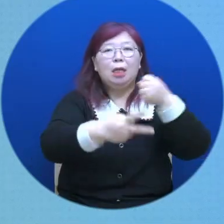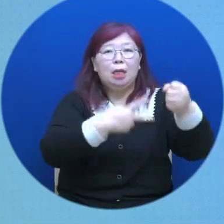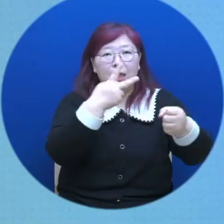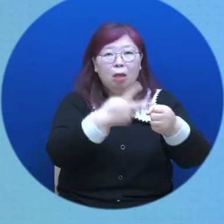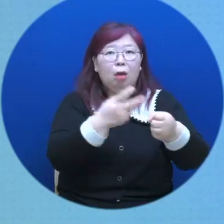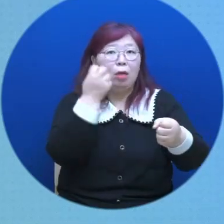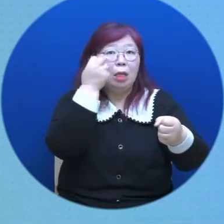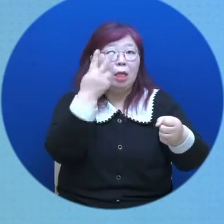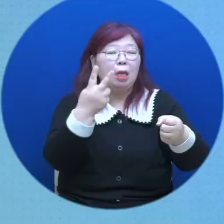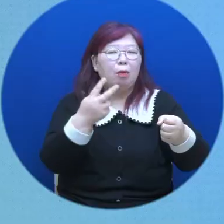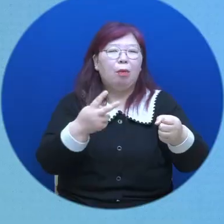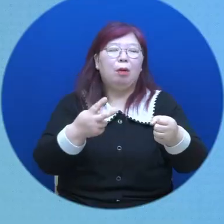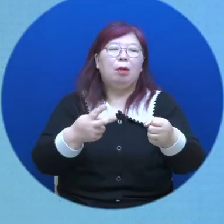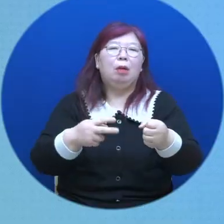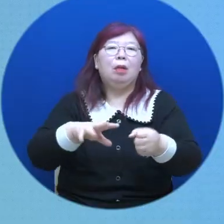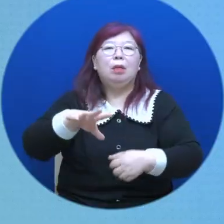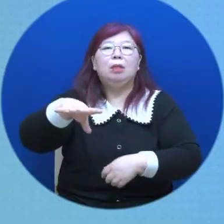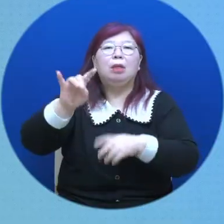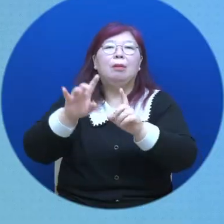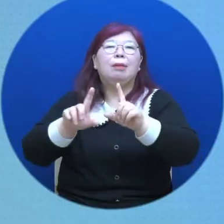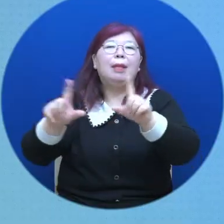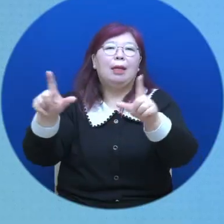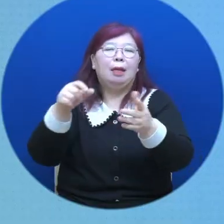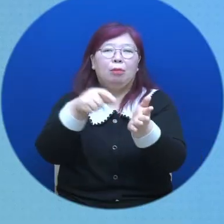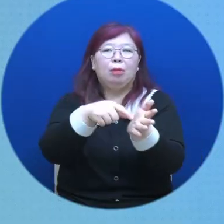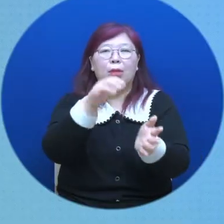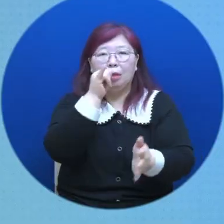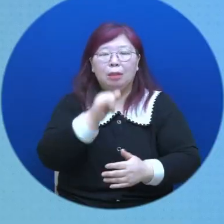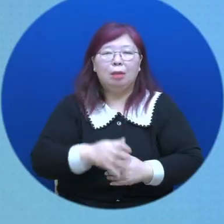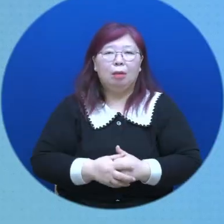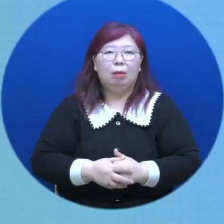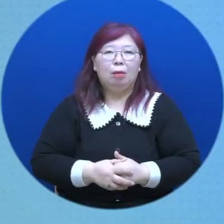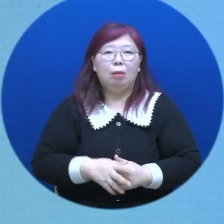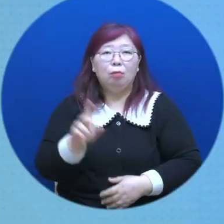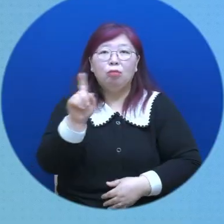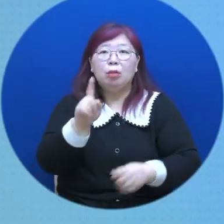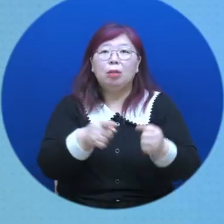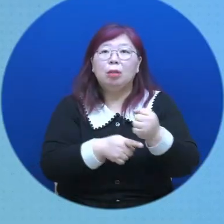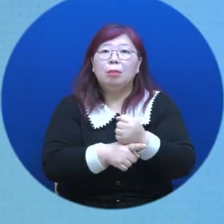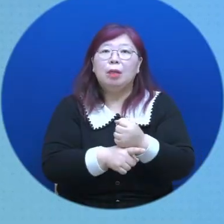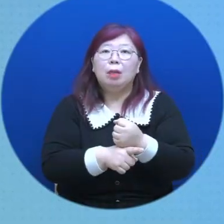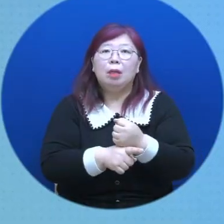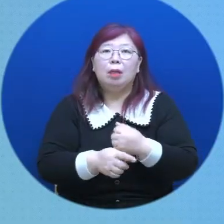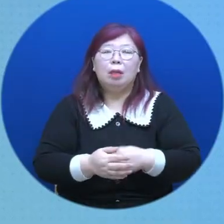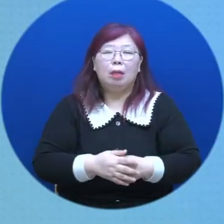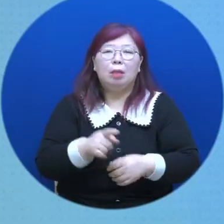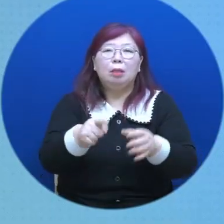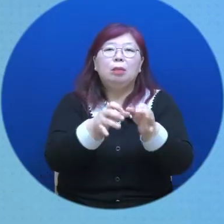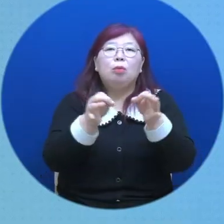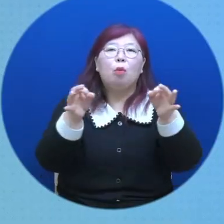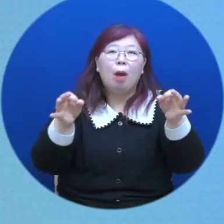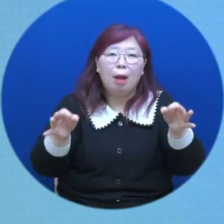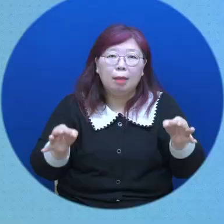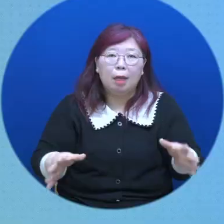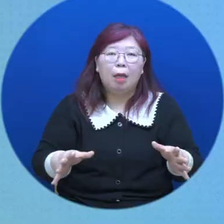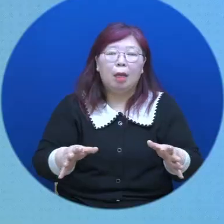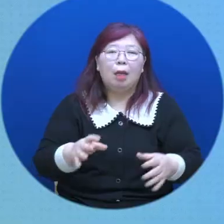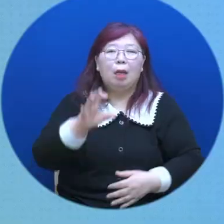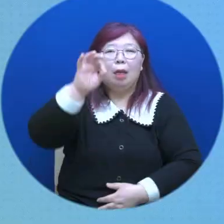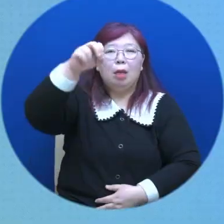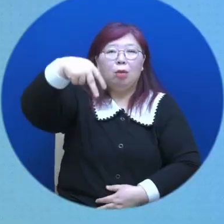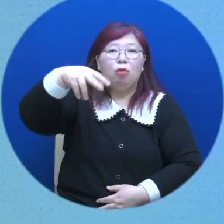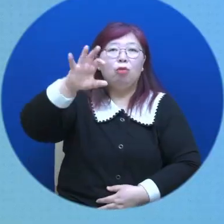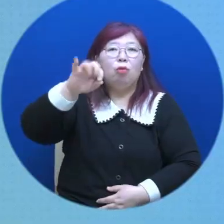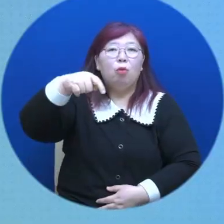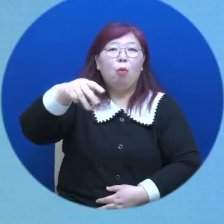첫날에 이렇게 말씀을 하고 있습니다. 무슨 말일까요? 그동안에 유월절을